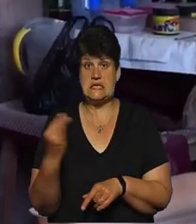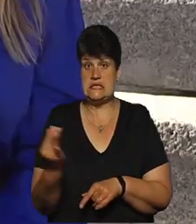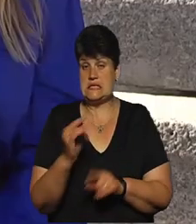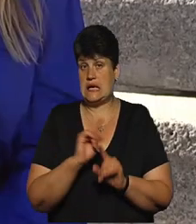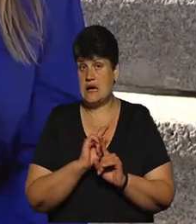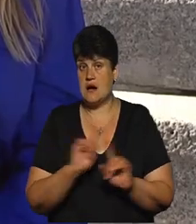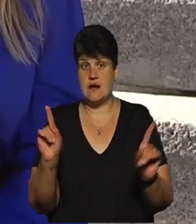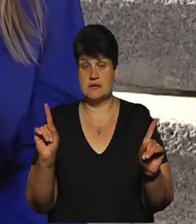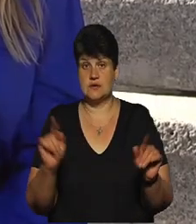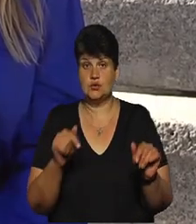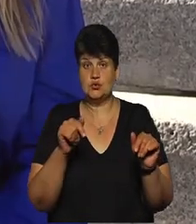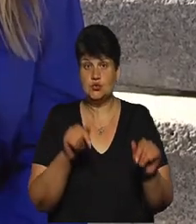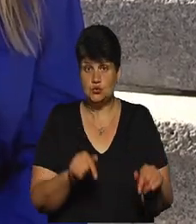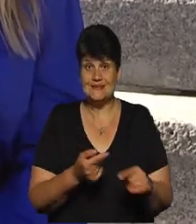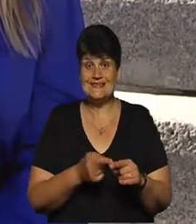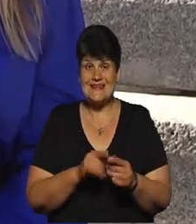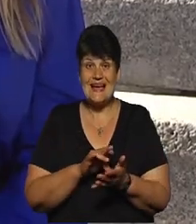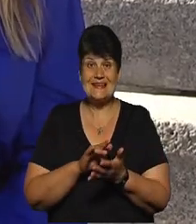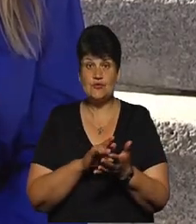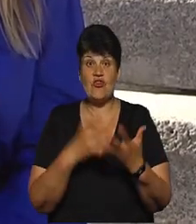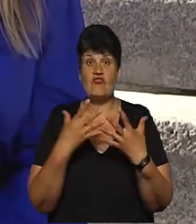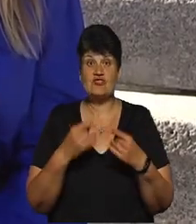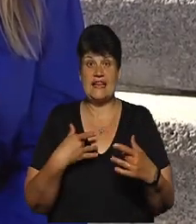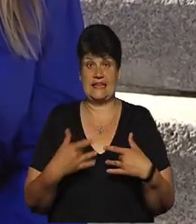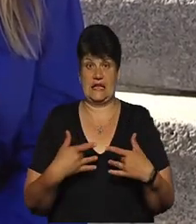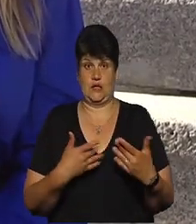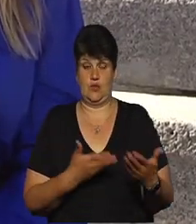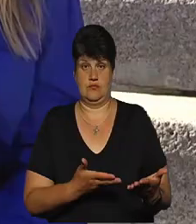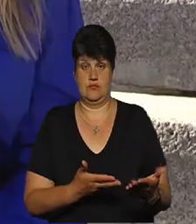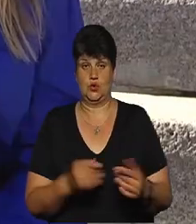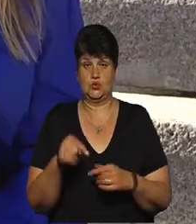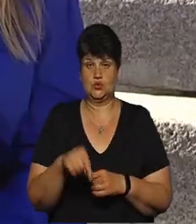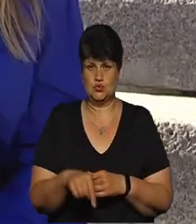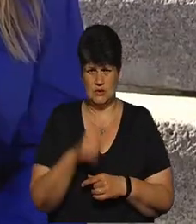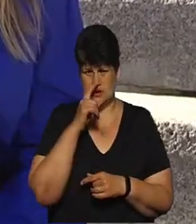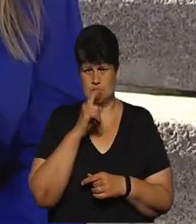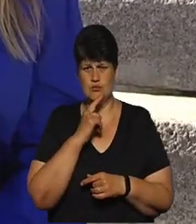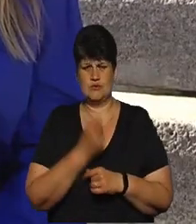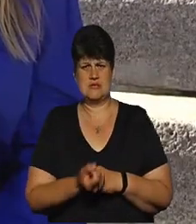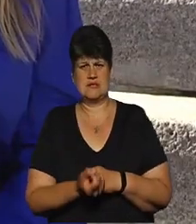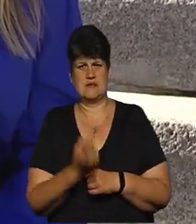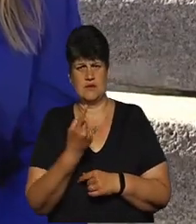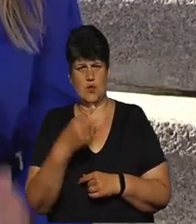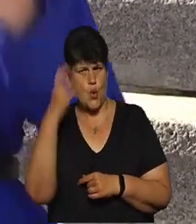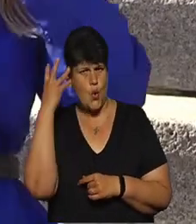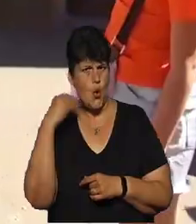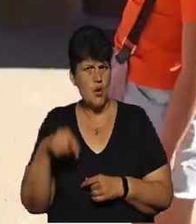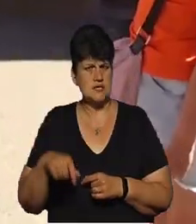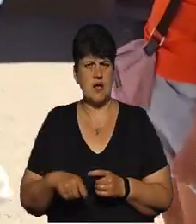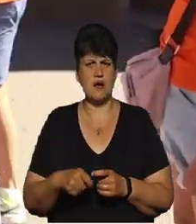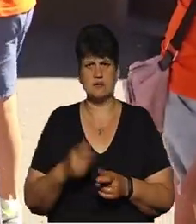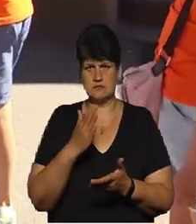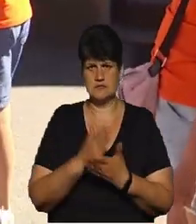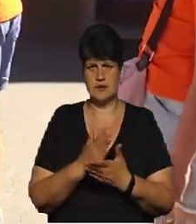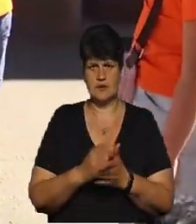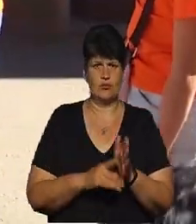особливо, що тут навіть ця екскурсія вже театралізовано подається. Тут незрозуміло звідки вибіг козак з шаблюкою, почав там